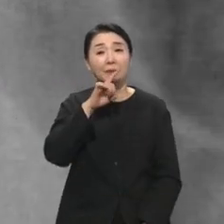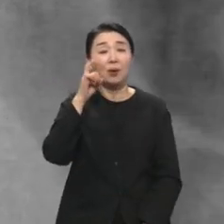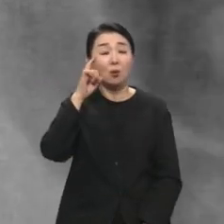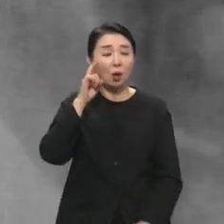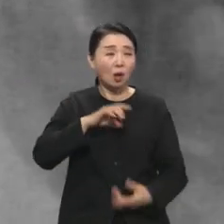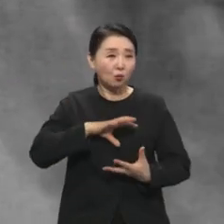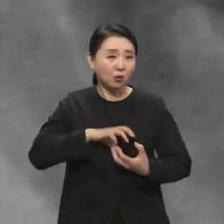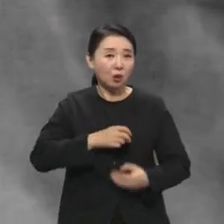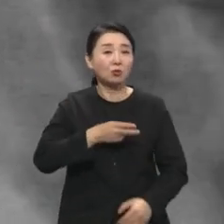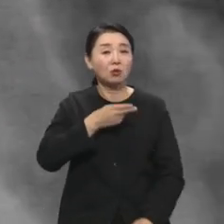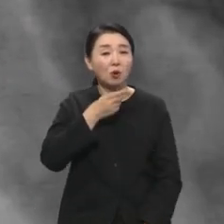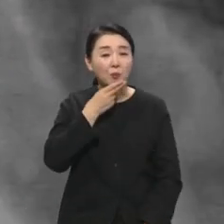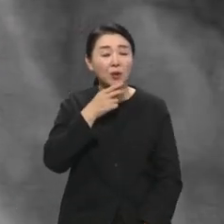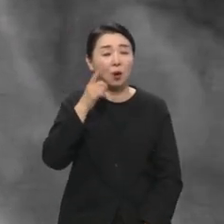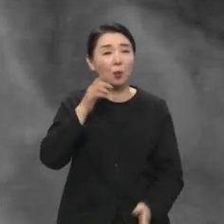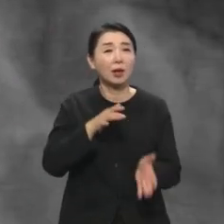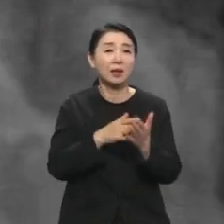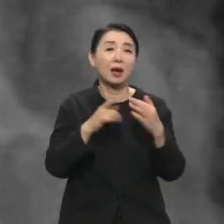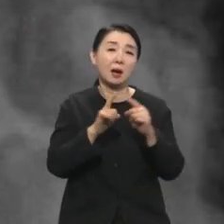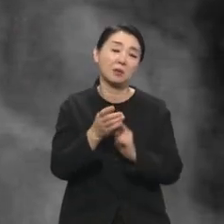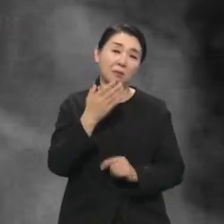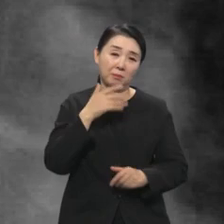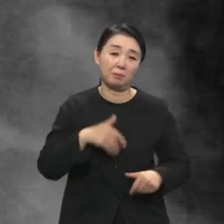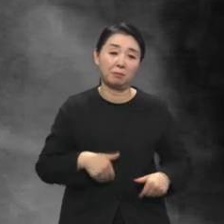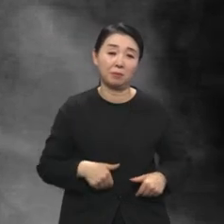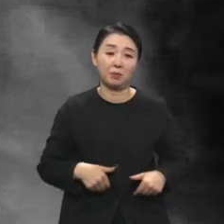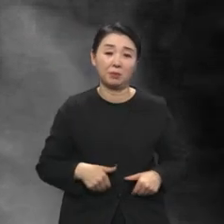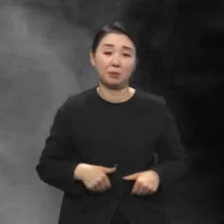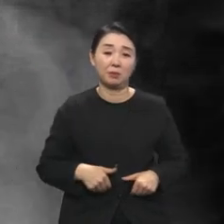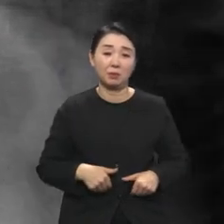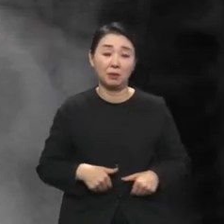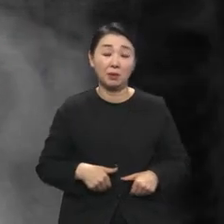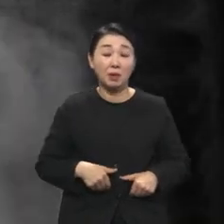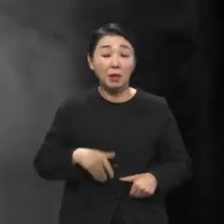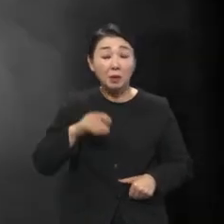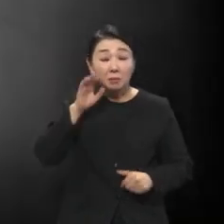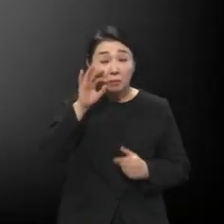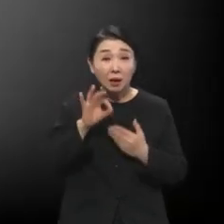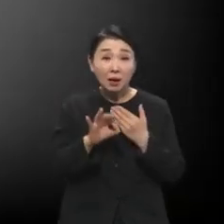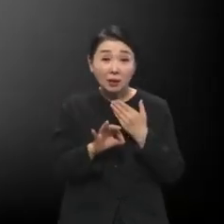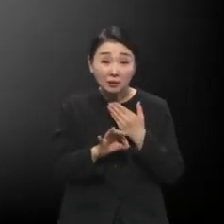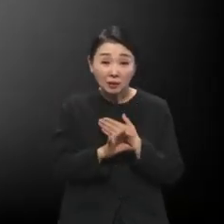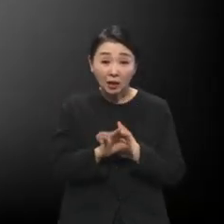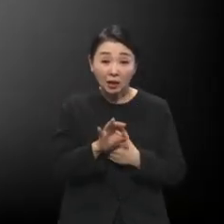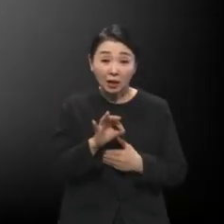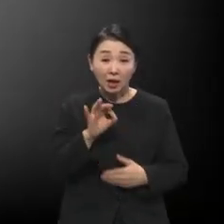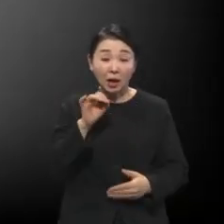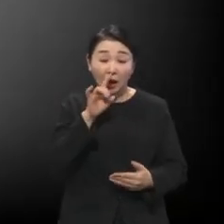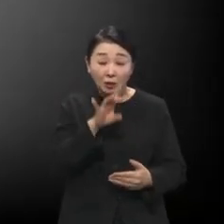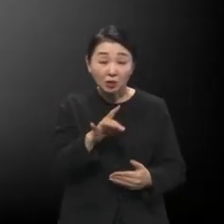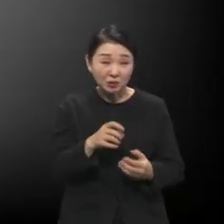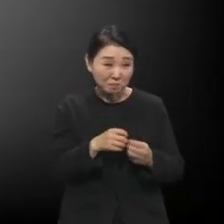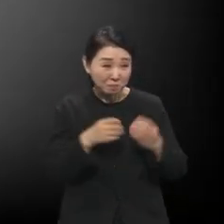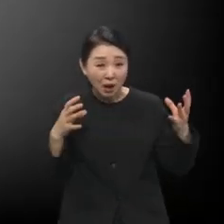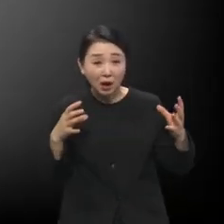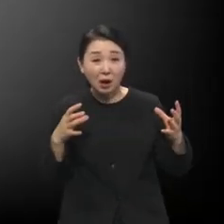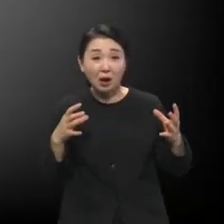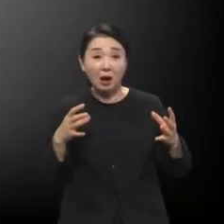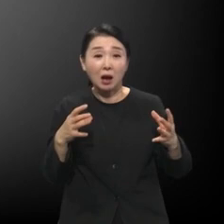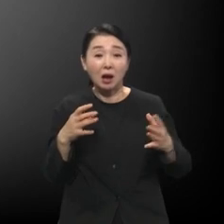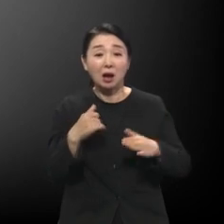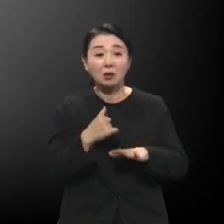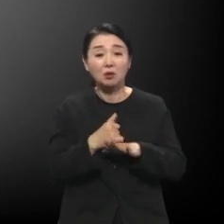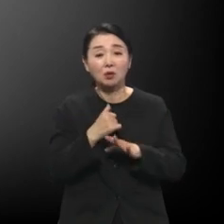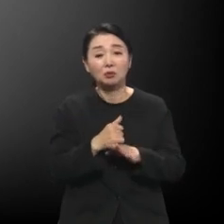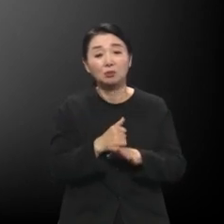운동이 안 되도록 일정한 약도 함께 복용을 합니다 예 만약에 그렇지 않게 되면은 저것이 터지게 되면 결국은 이제 그